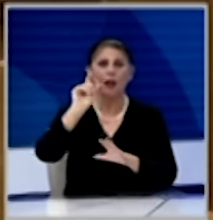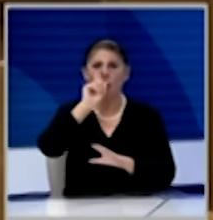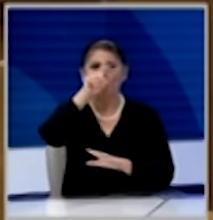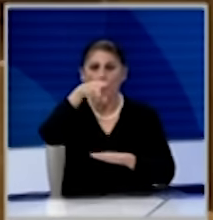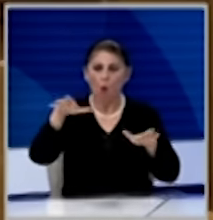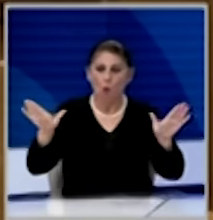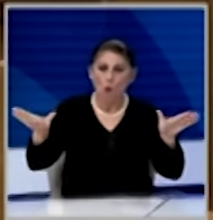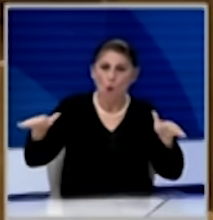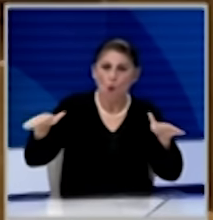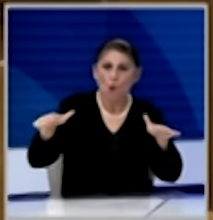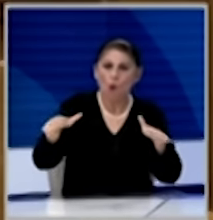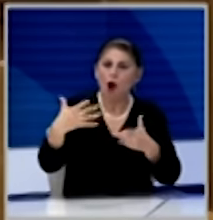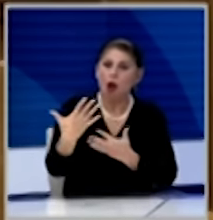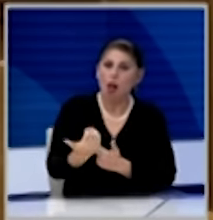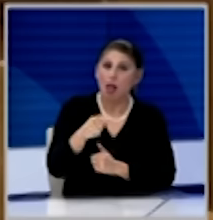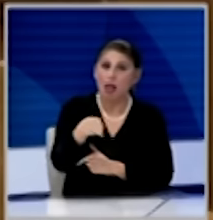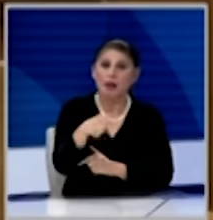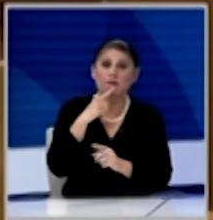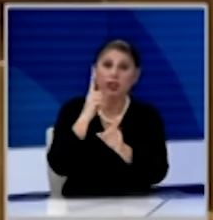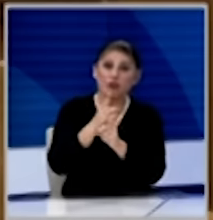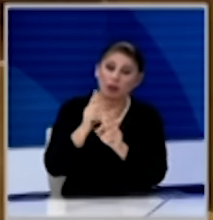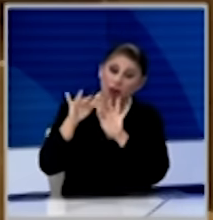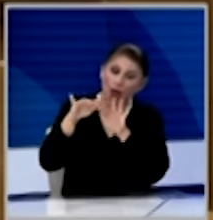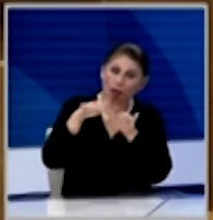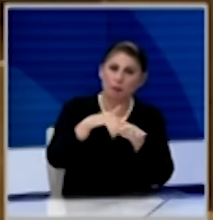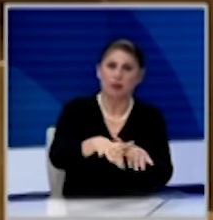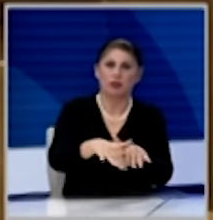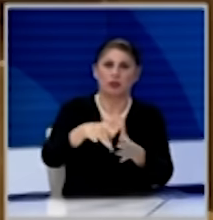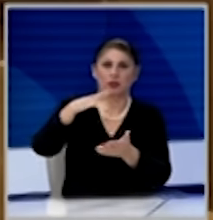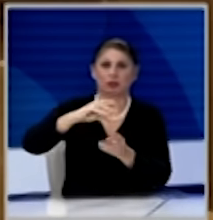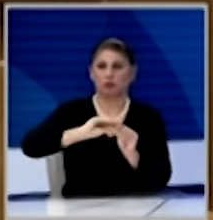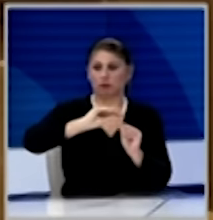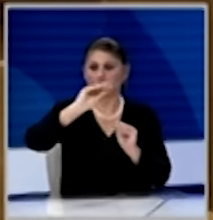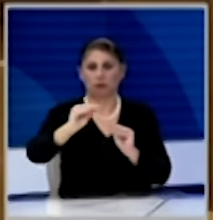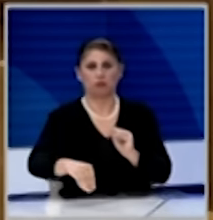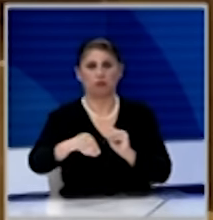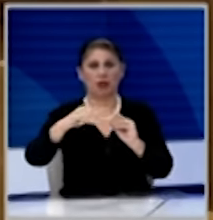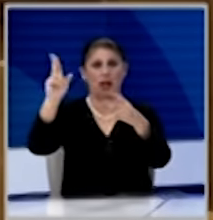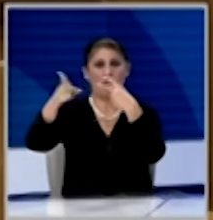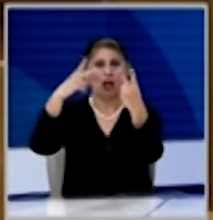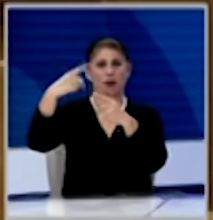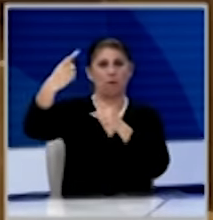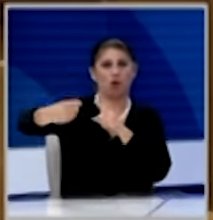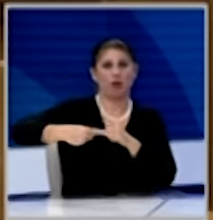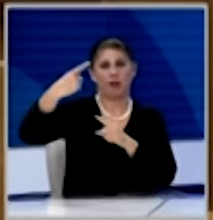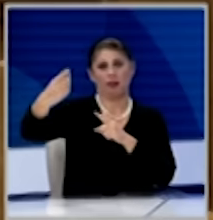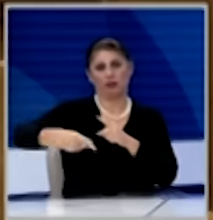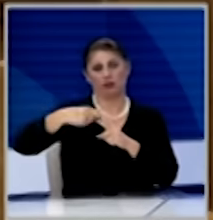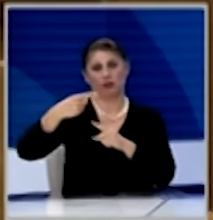πουλιών στα οποία έχει ιδιαίτερη επίδραση η τοποθέτηση ανεμογεννητριών